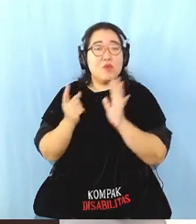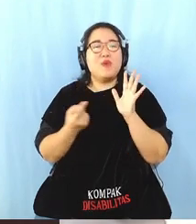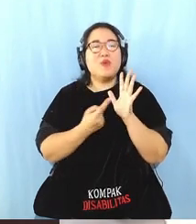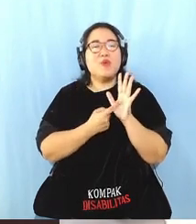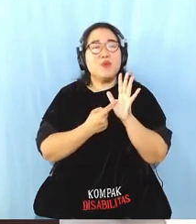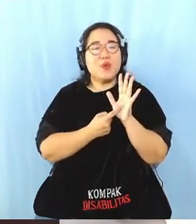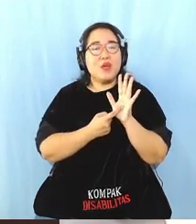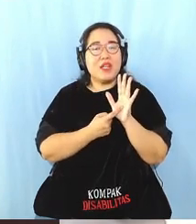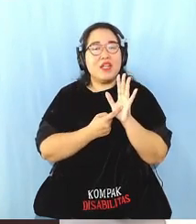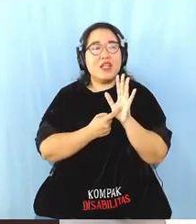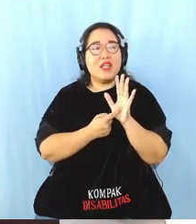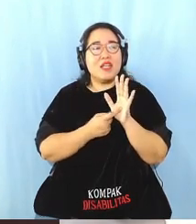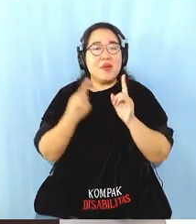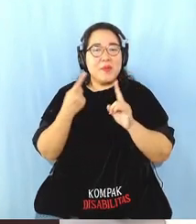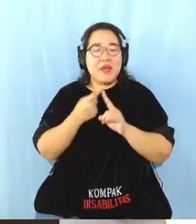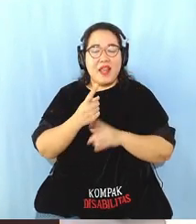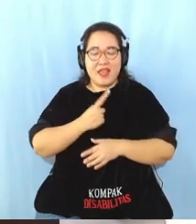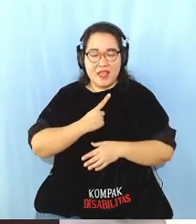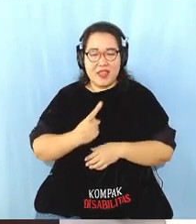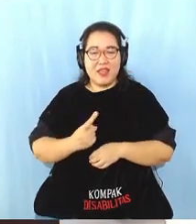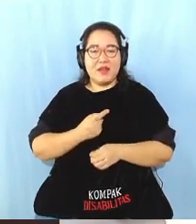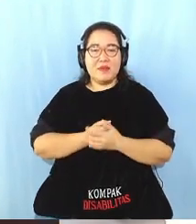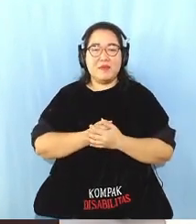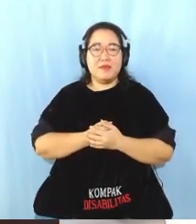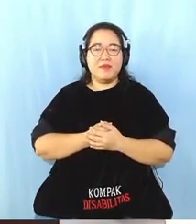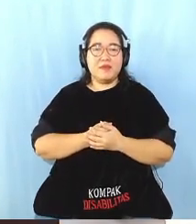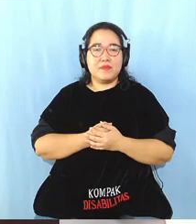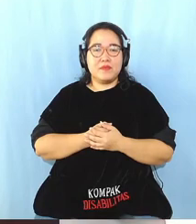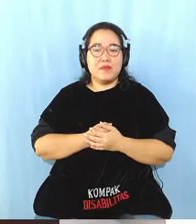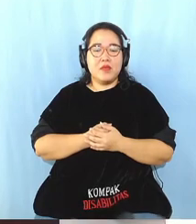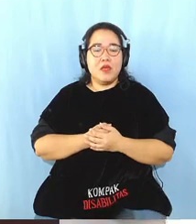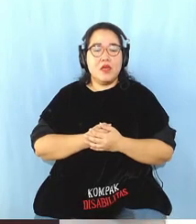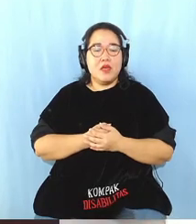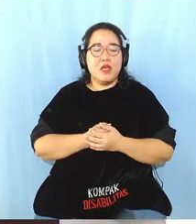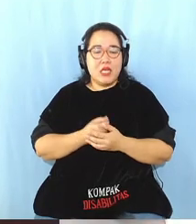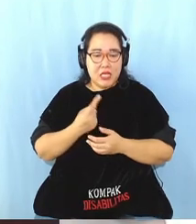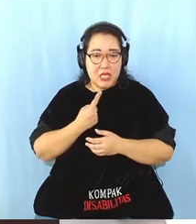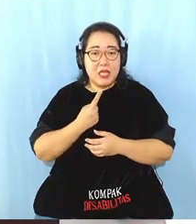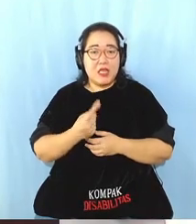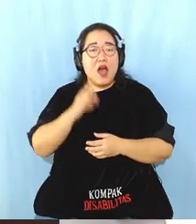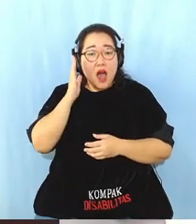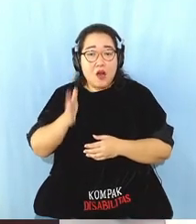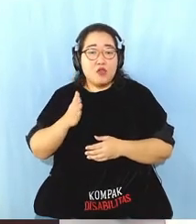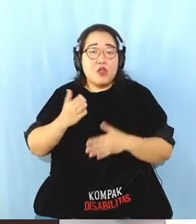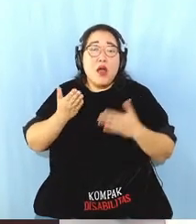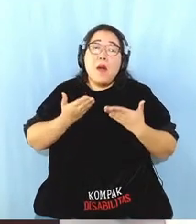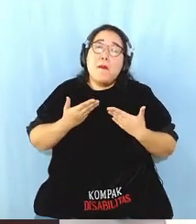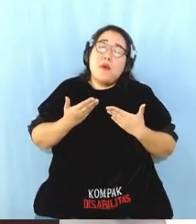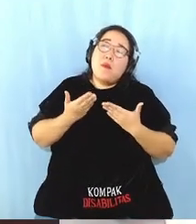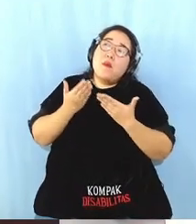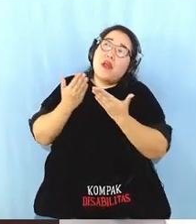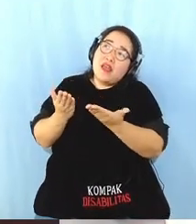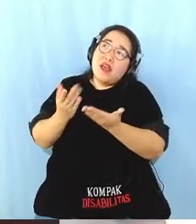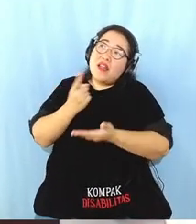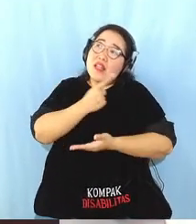menyerah kalah. Kita tahu kepada siapa kita serahkan diri. Ini satu poin untuk